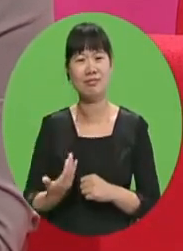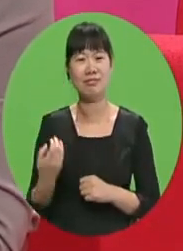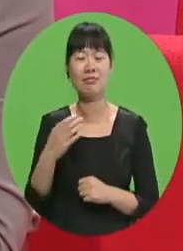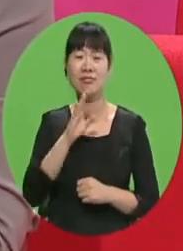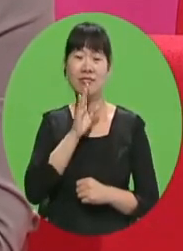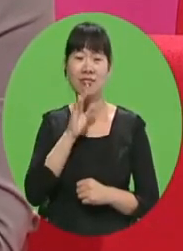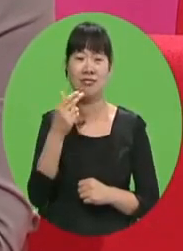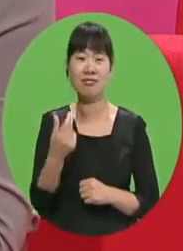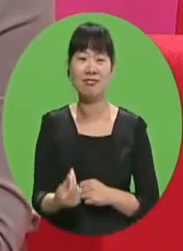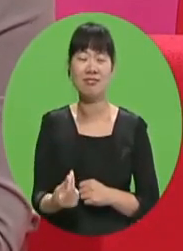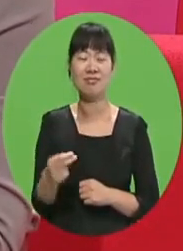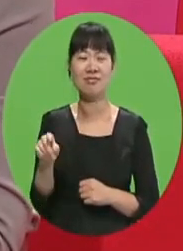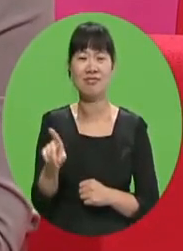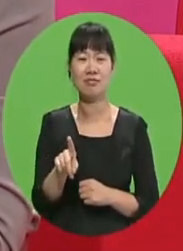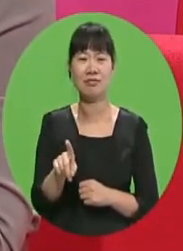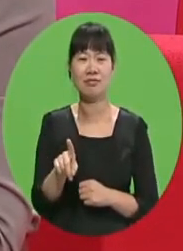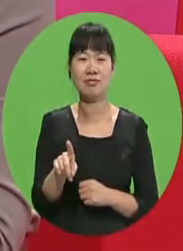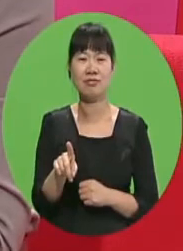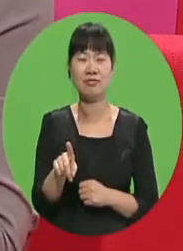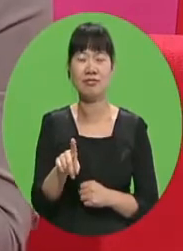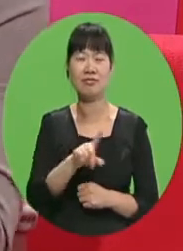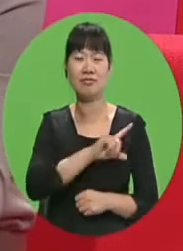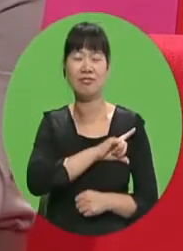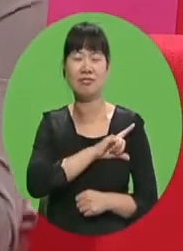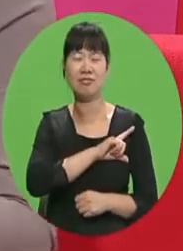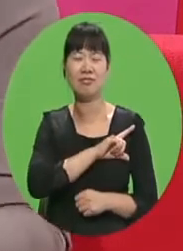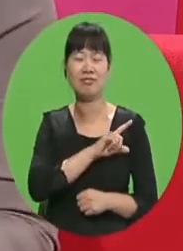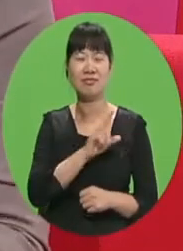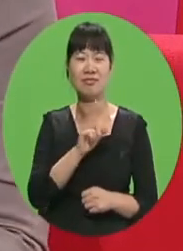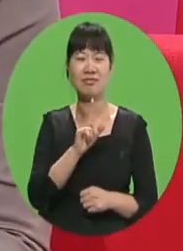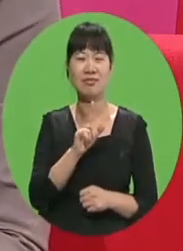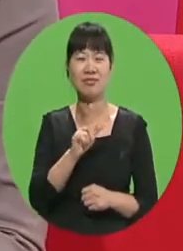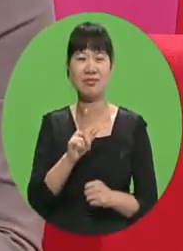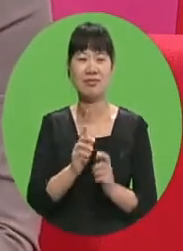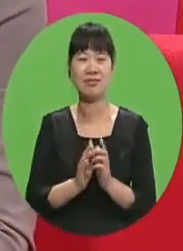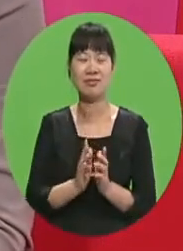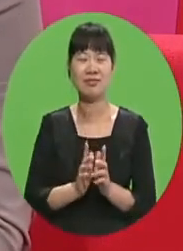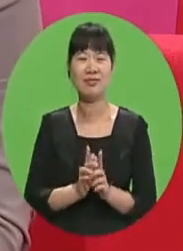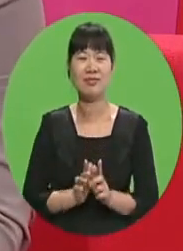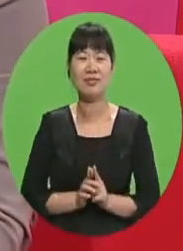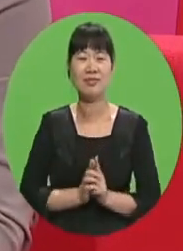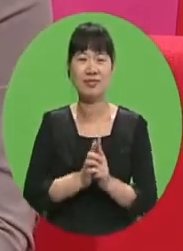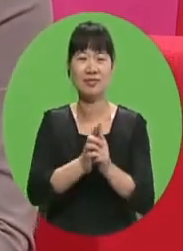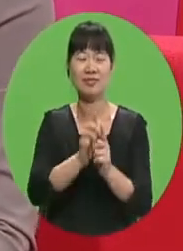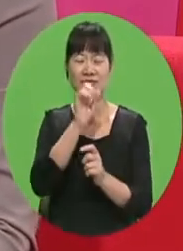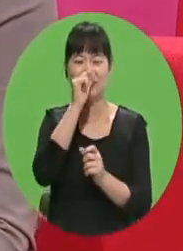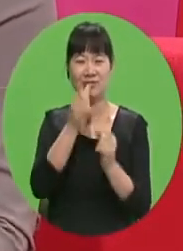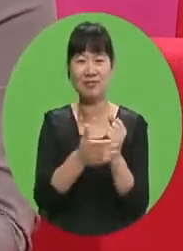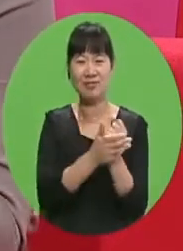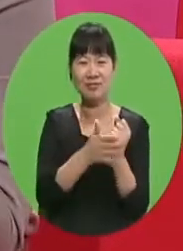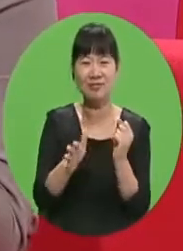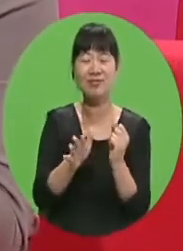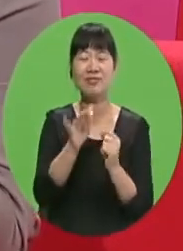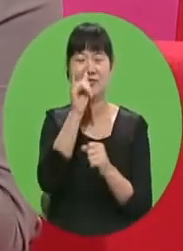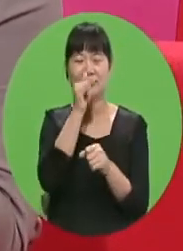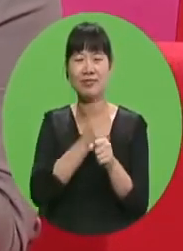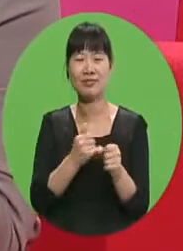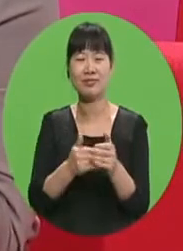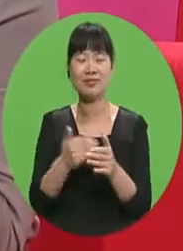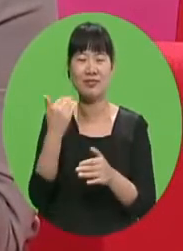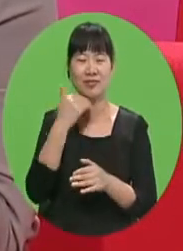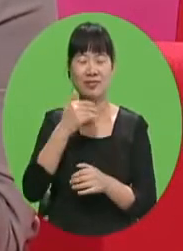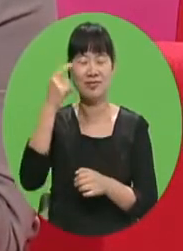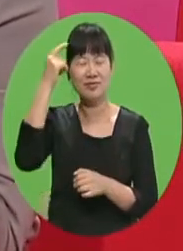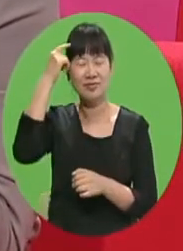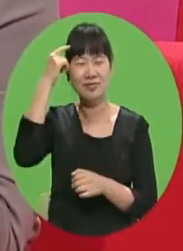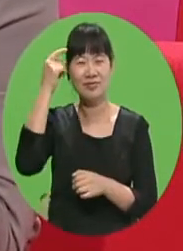정말 똥이 뭐 이렇게 그 일명제 무슨 침? 뭐 이런 것도 많이 놓죠. 방구도 좋아하고. 네, 방귀 좋아하고. 그리고 네. 누가 내 머리에 똥